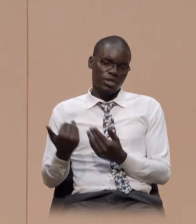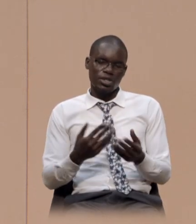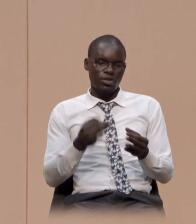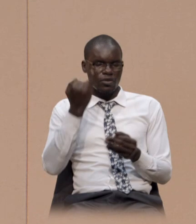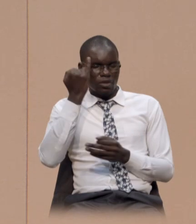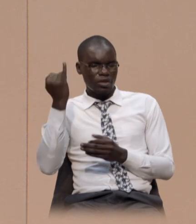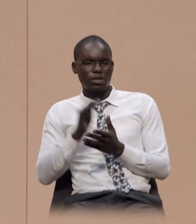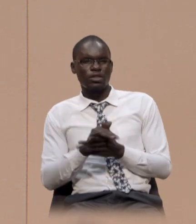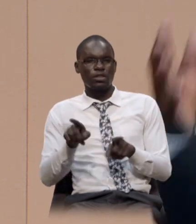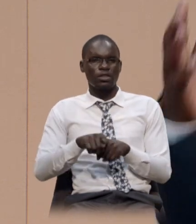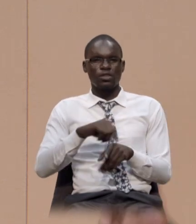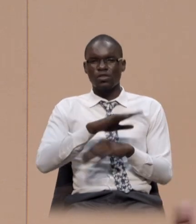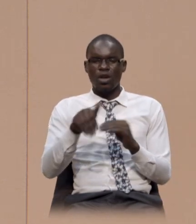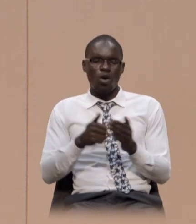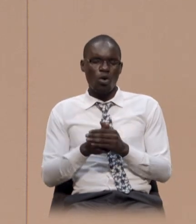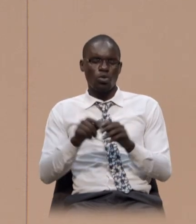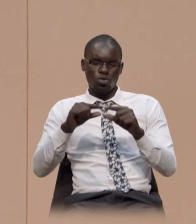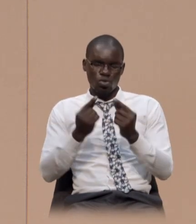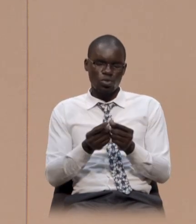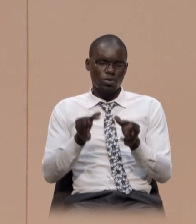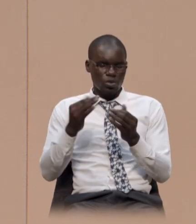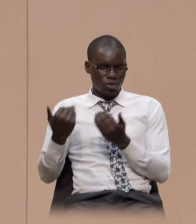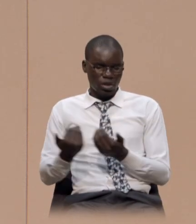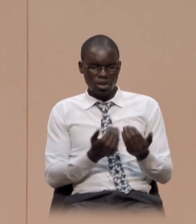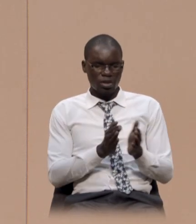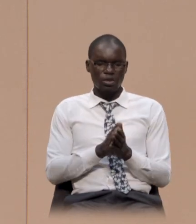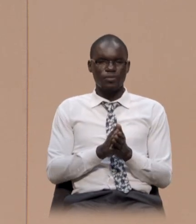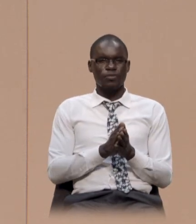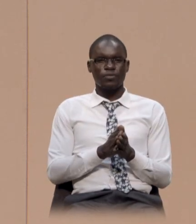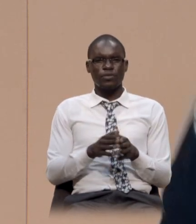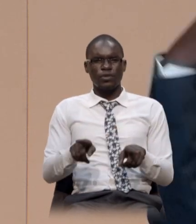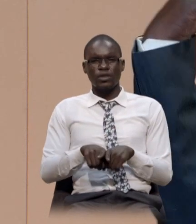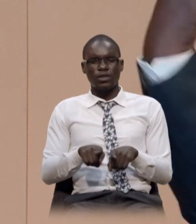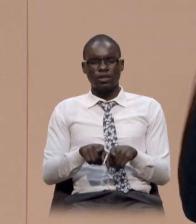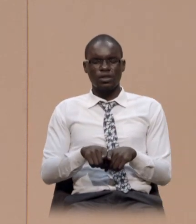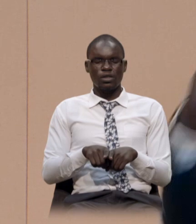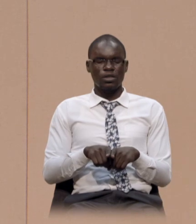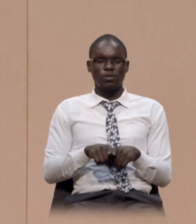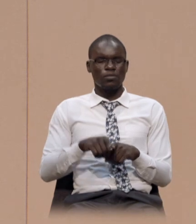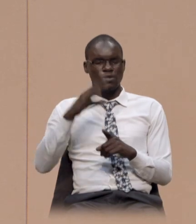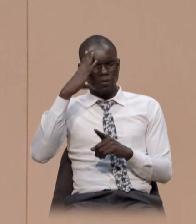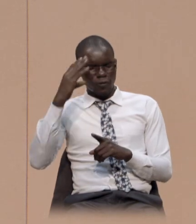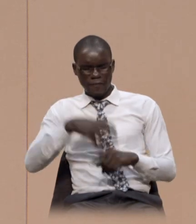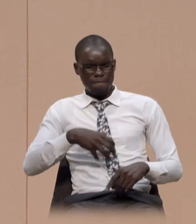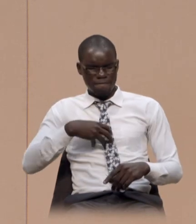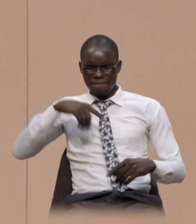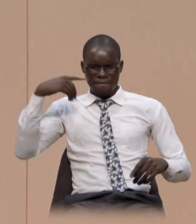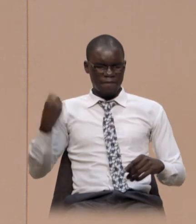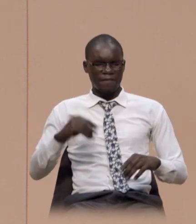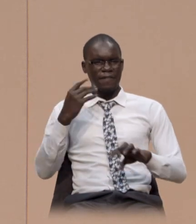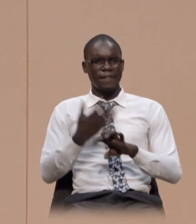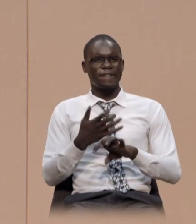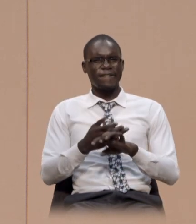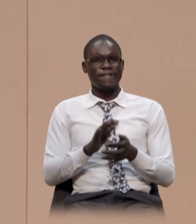So ni kama kikundi yote ni kikundi ya watoto. Wakasumbua Musa. Baka Musa akakasirika, akatwanga mawe. Na